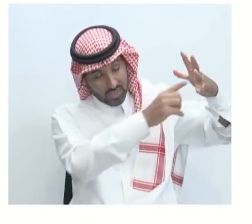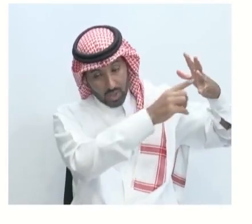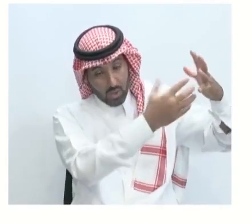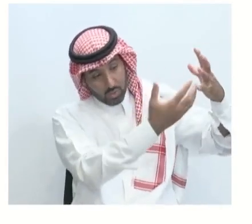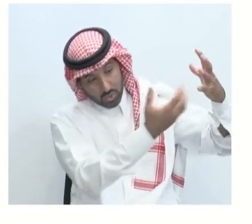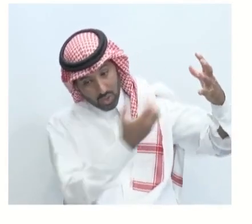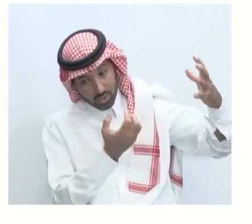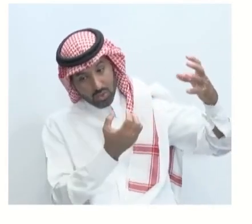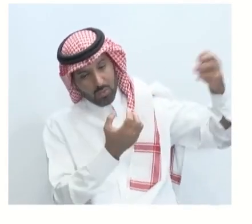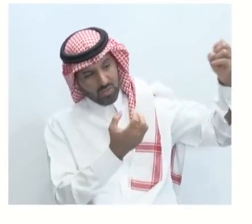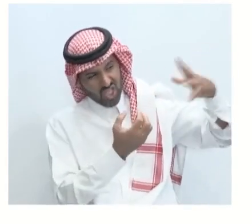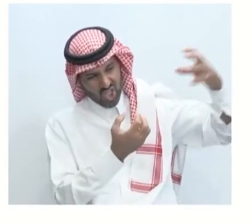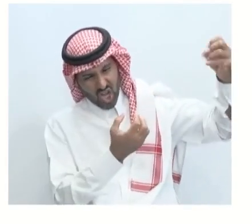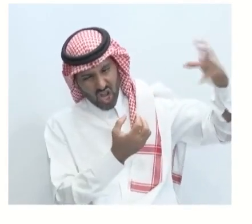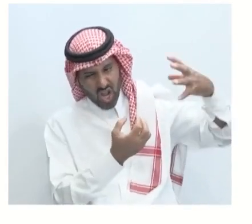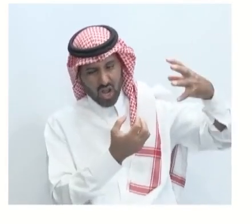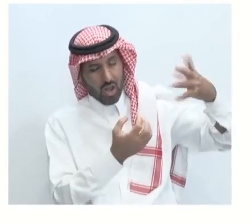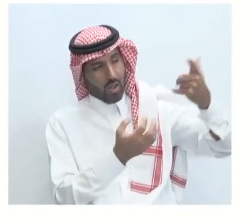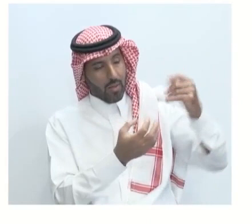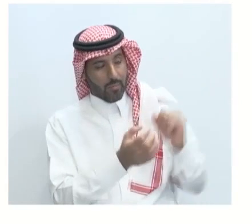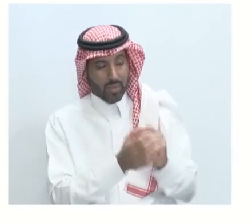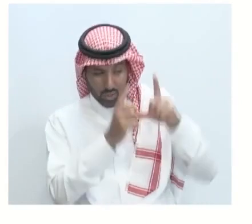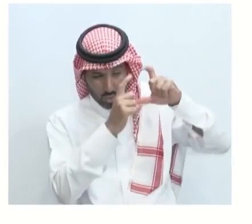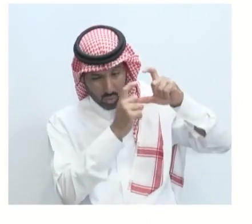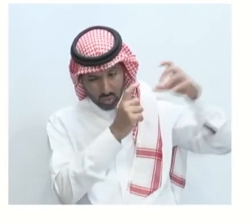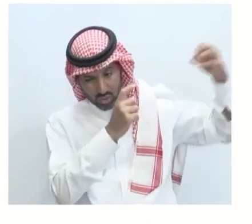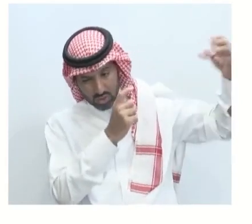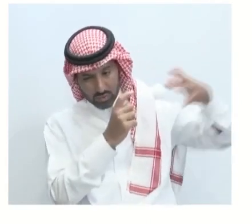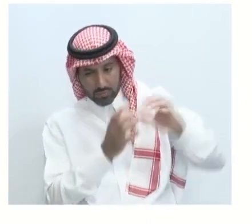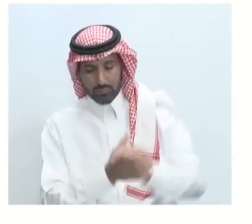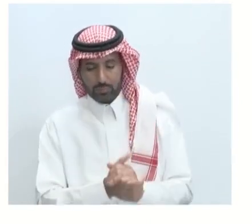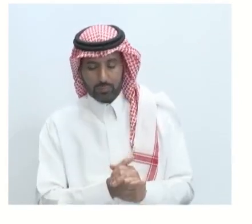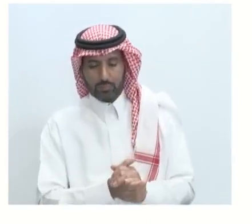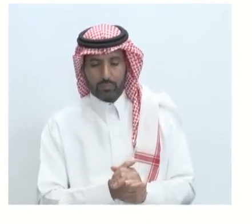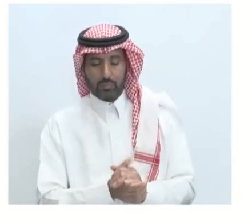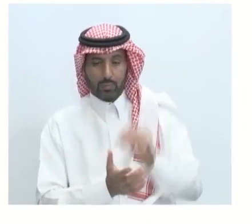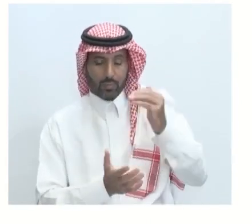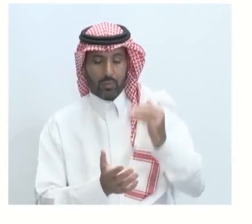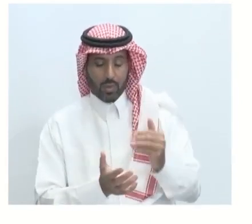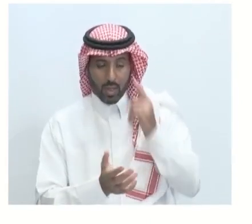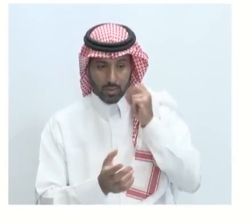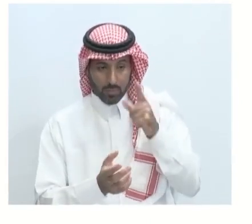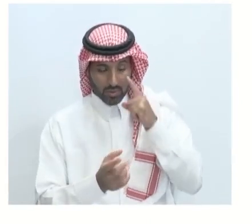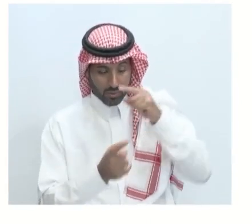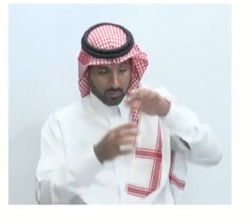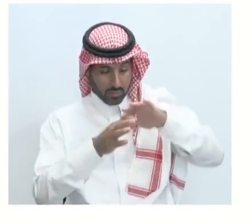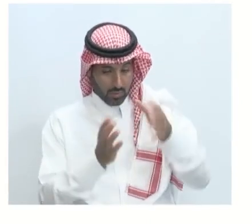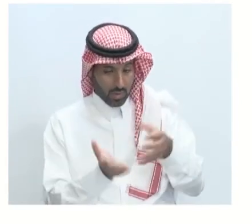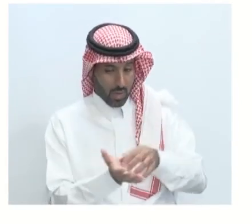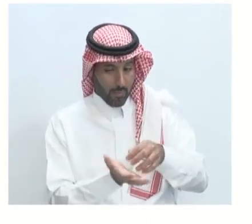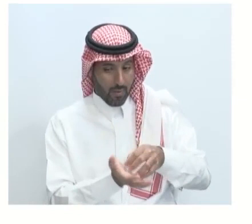منها من اشعه سينيه كما انه في عام 2008 تم تجهيز مرصد فيرمي